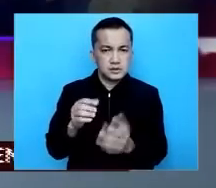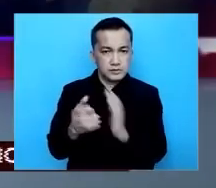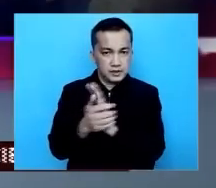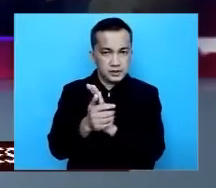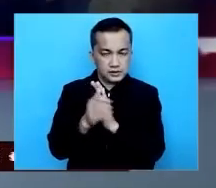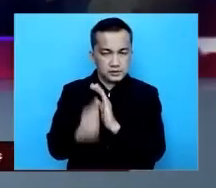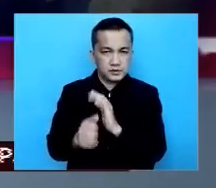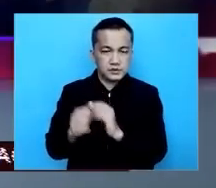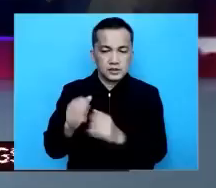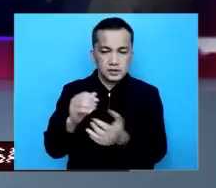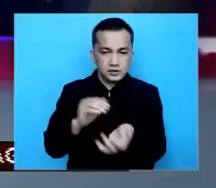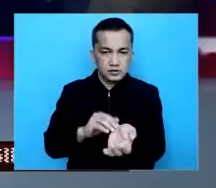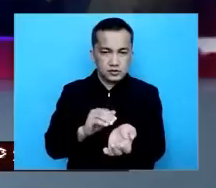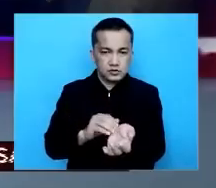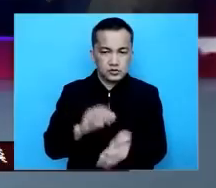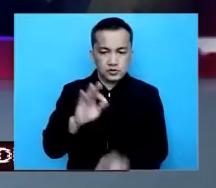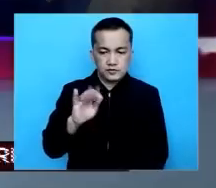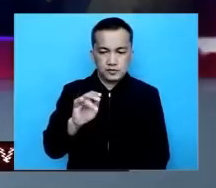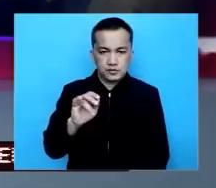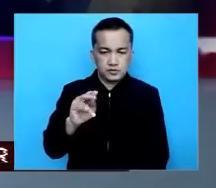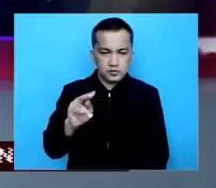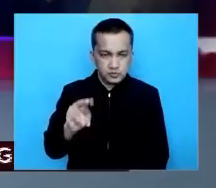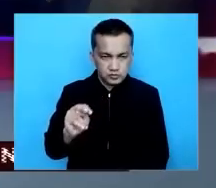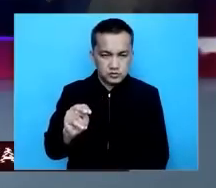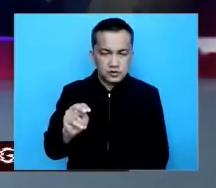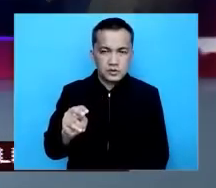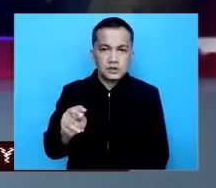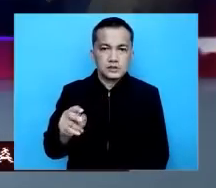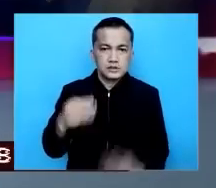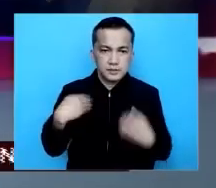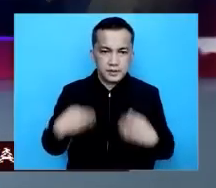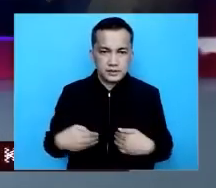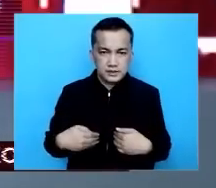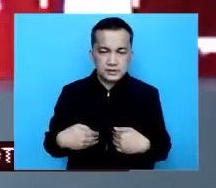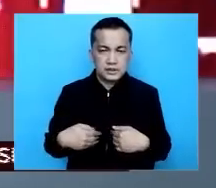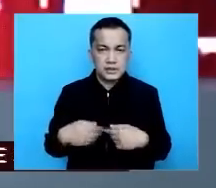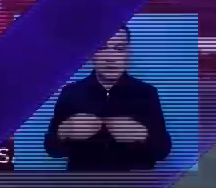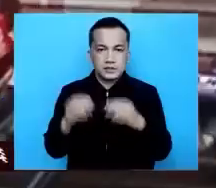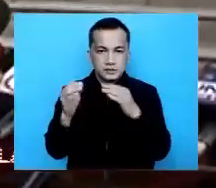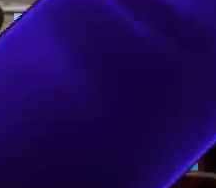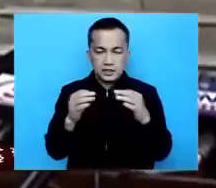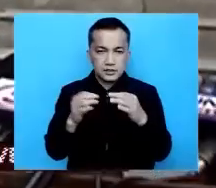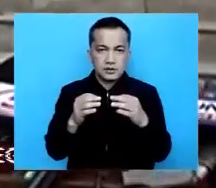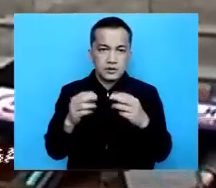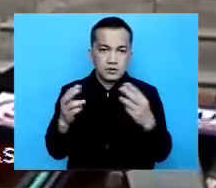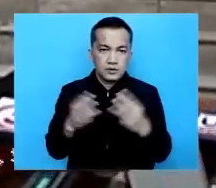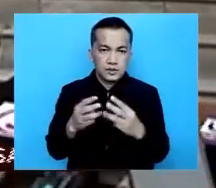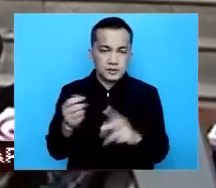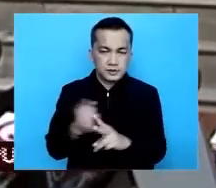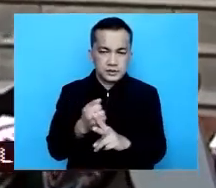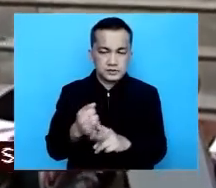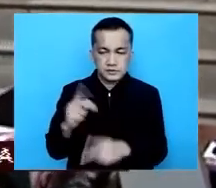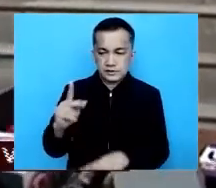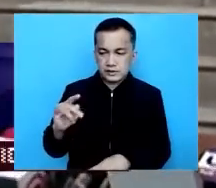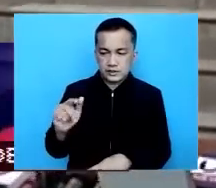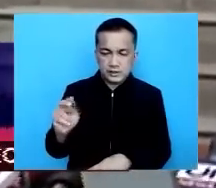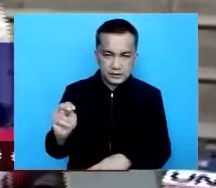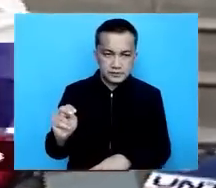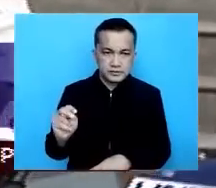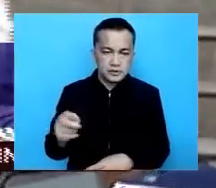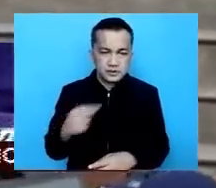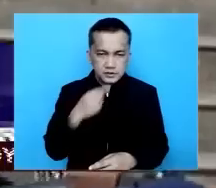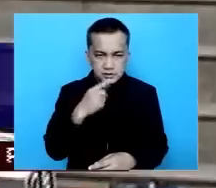na si Dr. Raquel Fortun sa labi ng drug war victim na si Kian De Los Santos. Sabi ni DOJ Secretary Rivulia, may